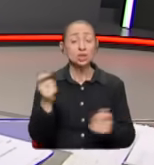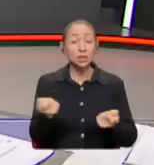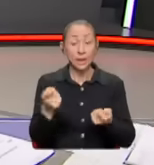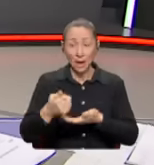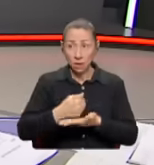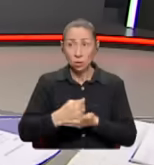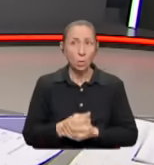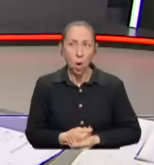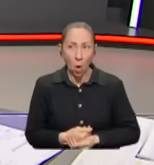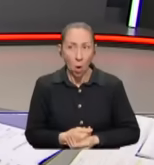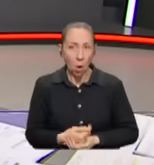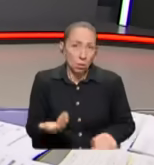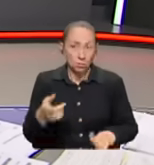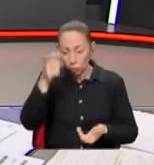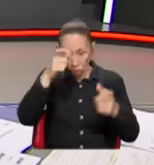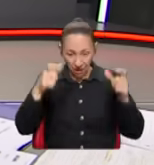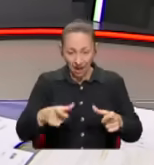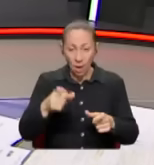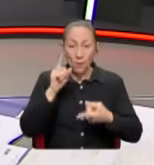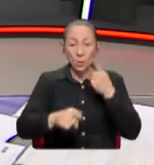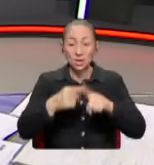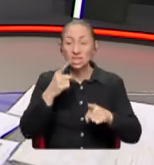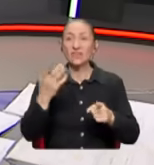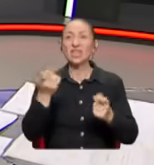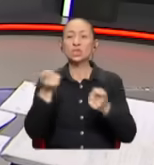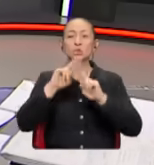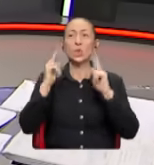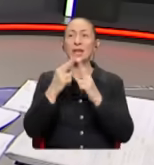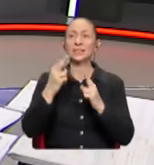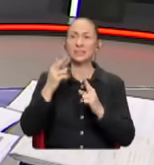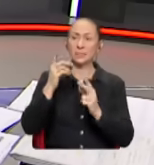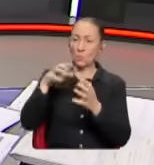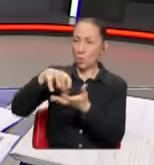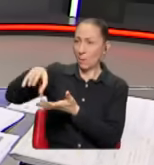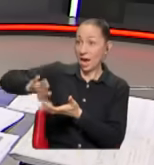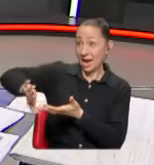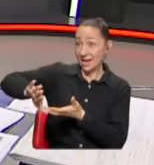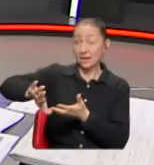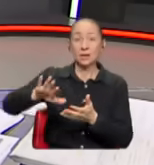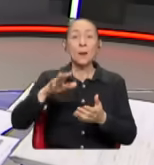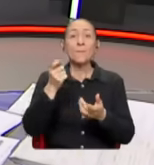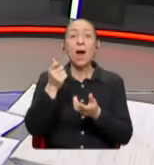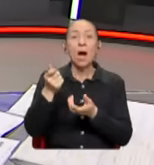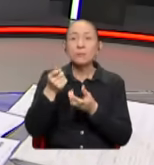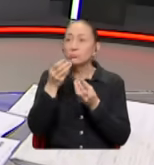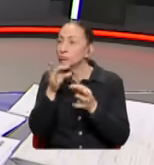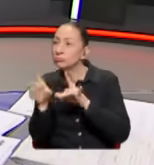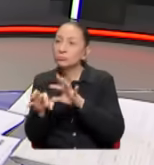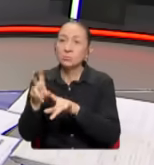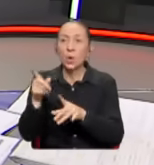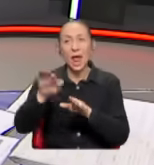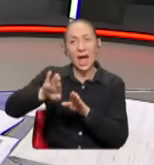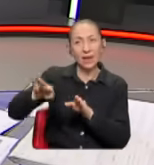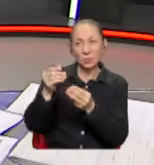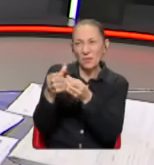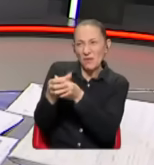para kazanabiliyor mu? Yok. Bu ülkede siyasetçiler ve iş dünyasının bir bölümü hariç, rantçılar hariç, onlar da